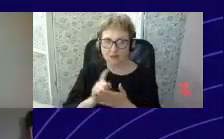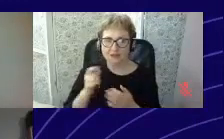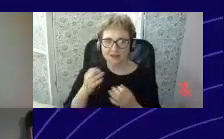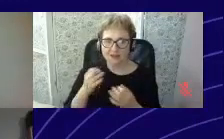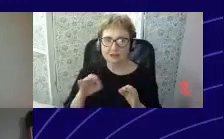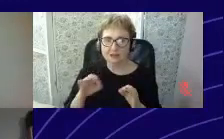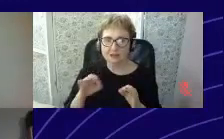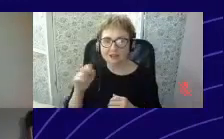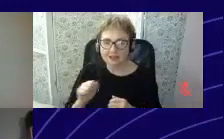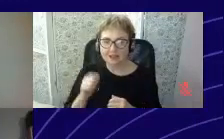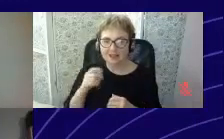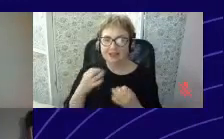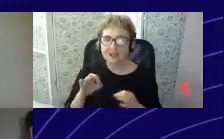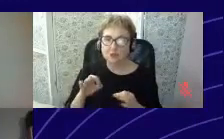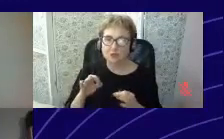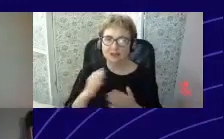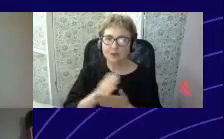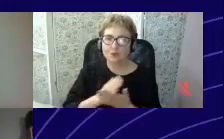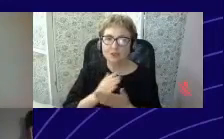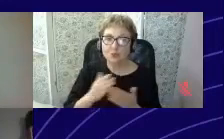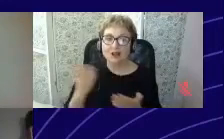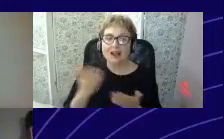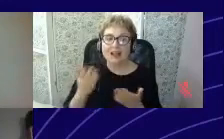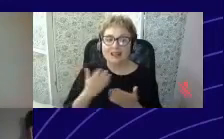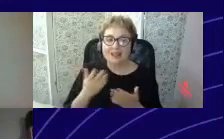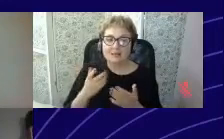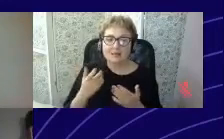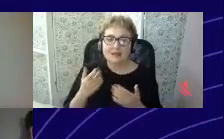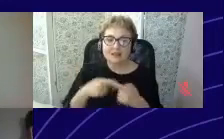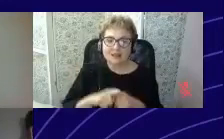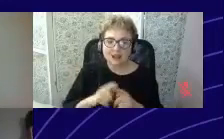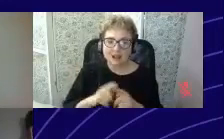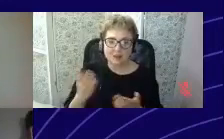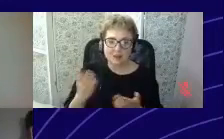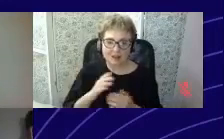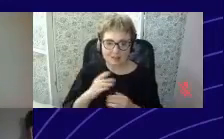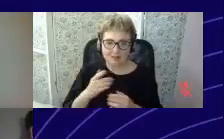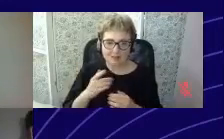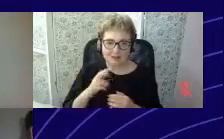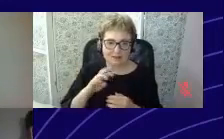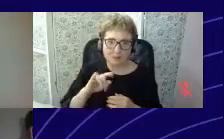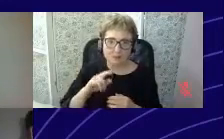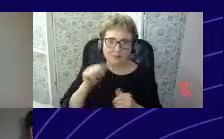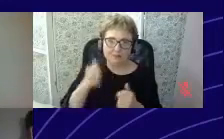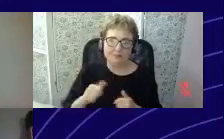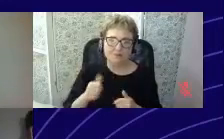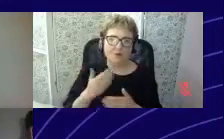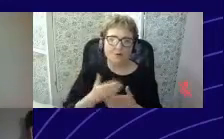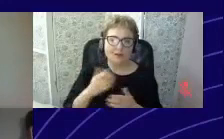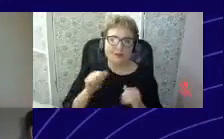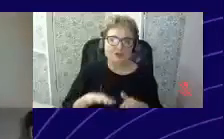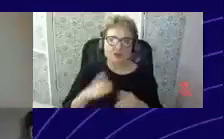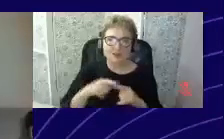доступная среда и доступная услуга. И то, какими технологиями, какими моделями